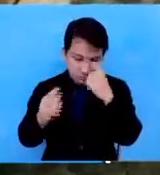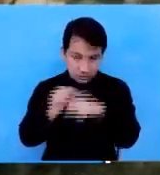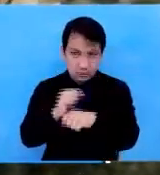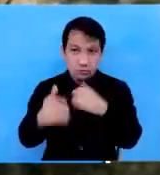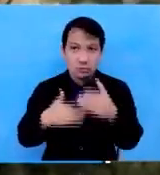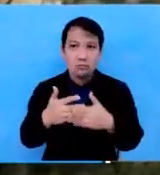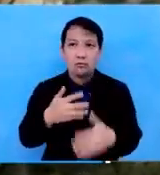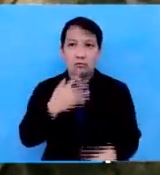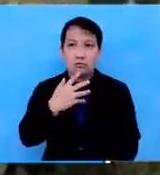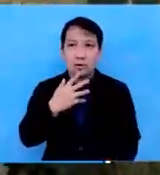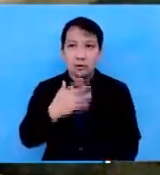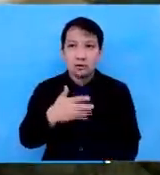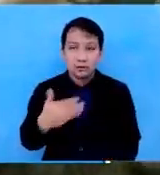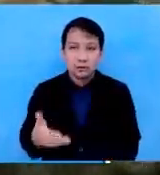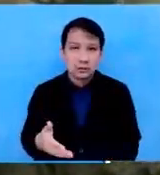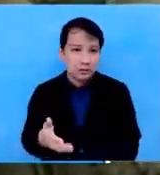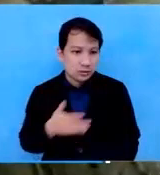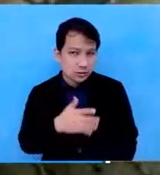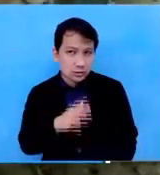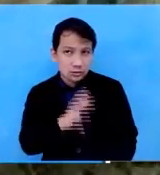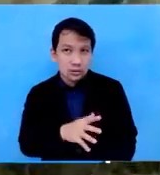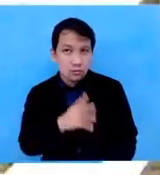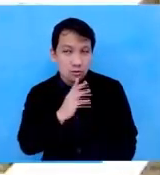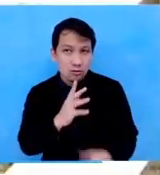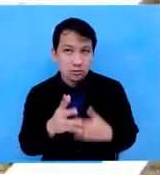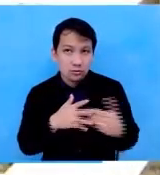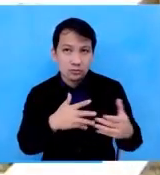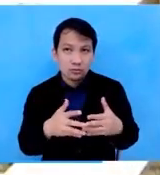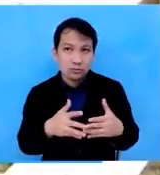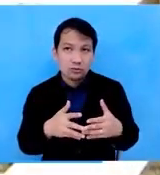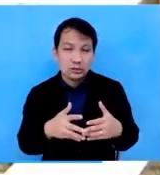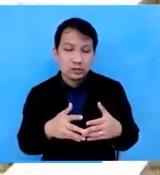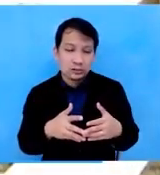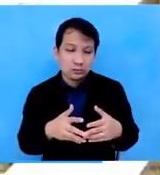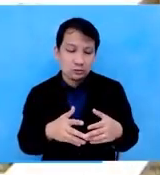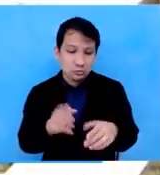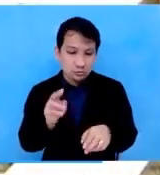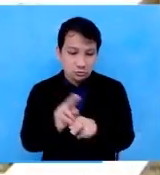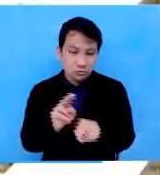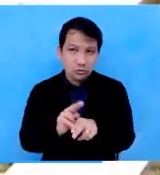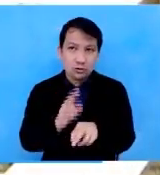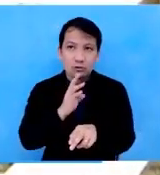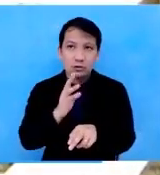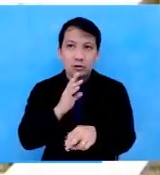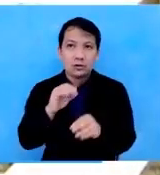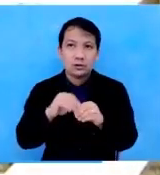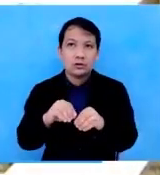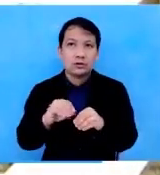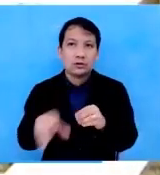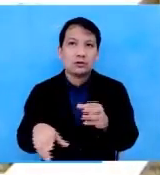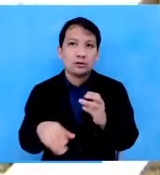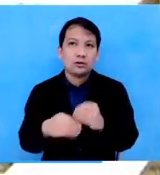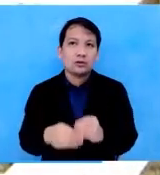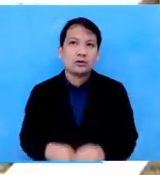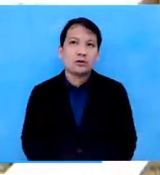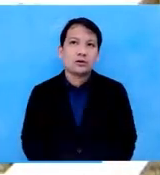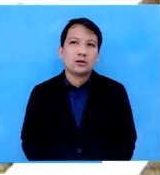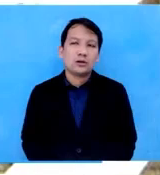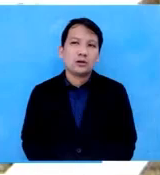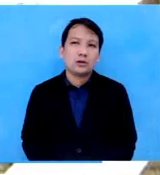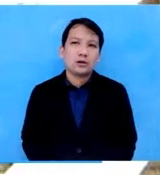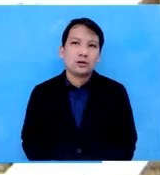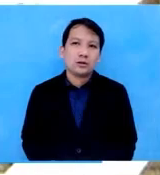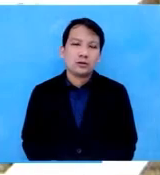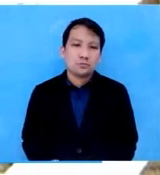tubig. Pero hindi siya literally na tubig lang. Kasi kung tubig lang yan, walang nutrients yun na makukuha ang halaman natin. So unang-una dyan,